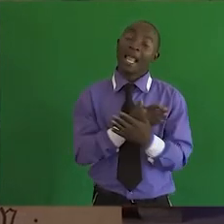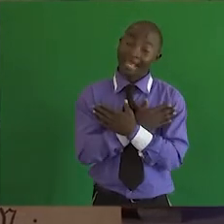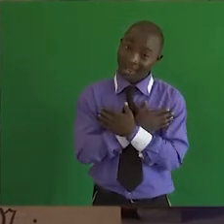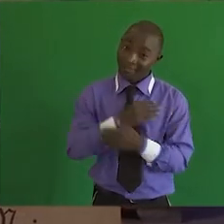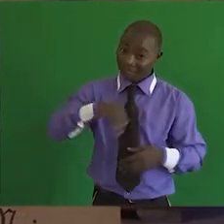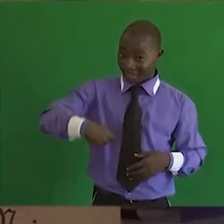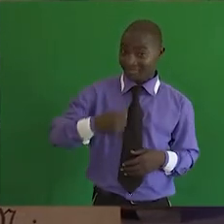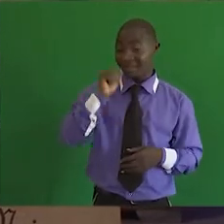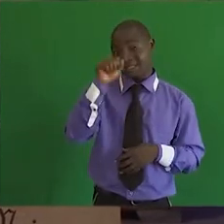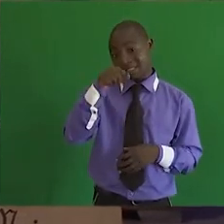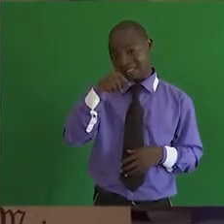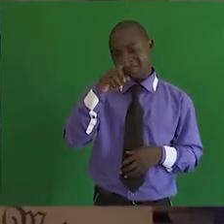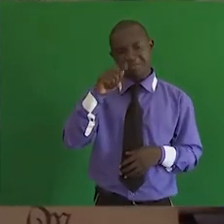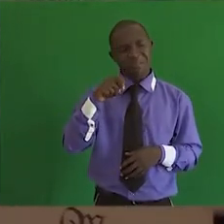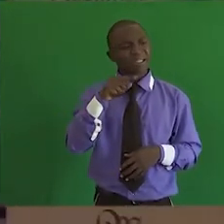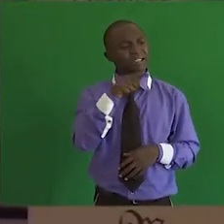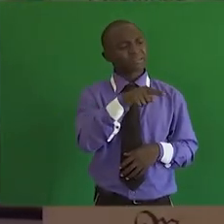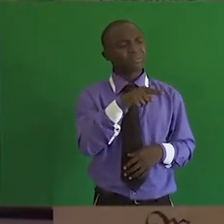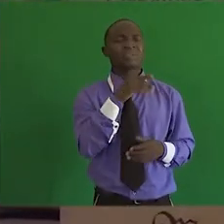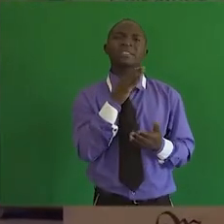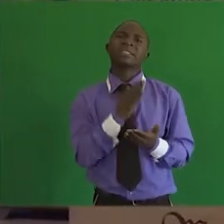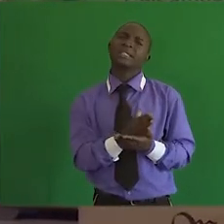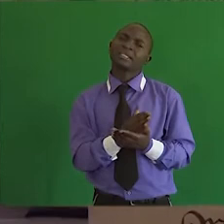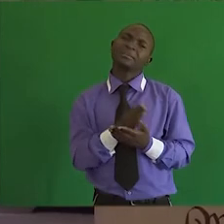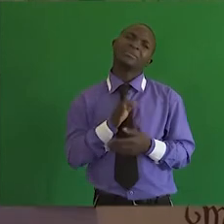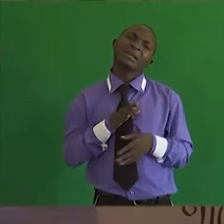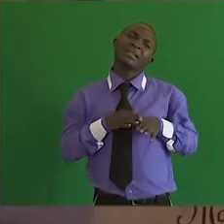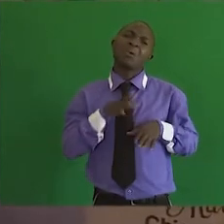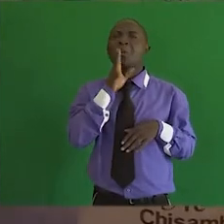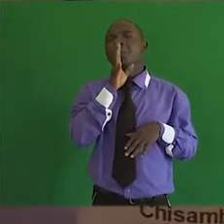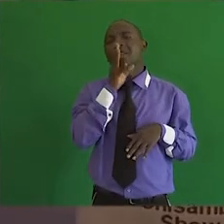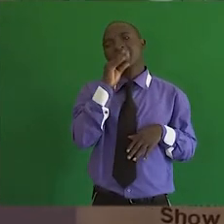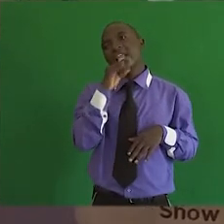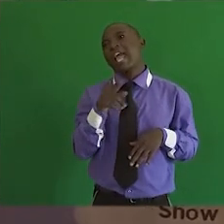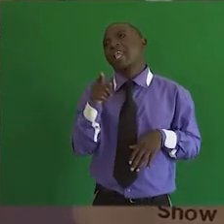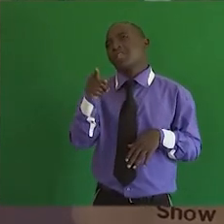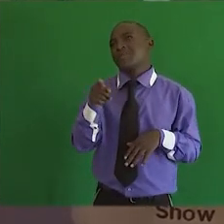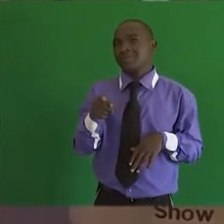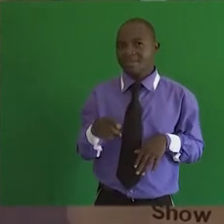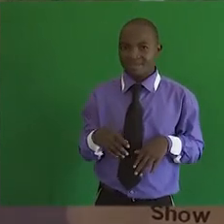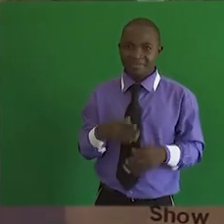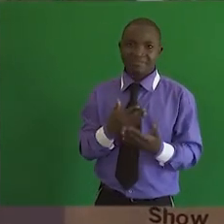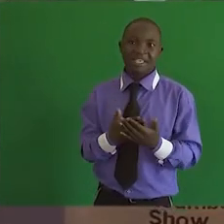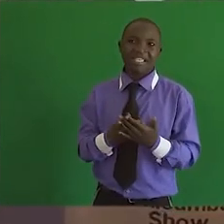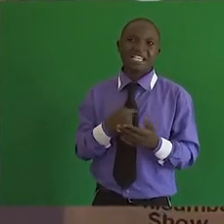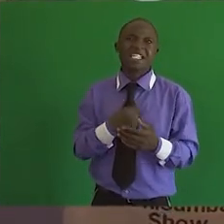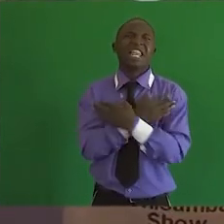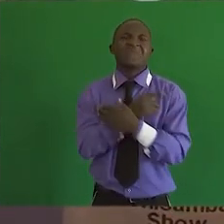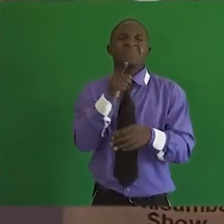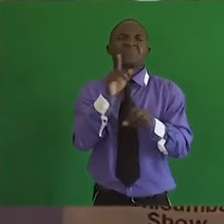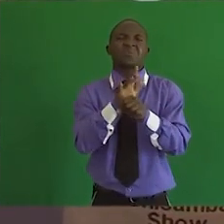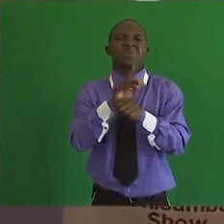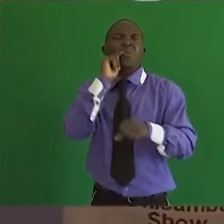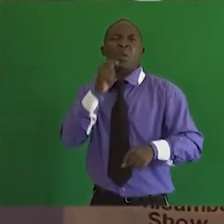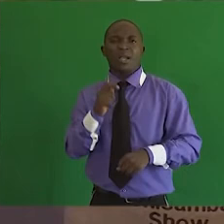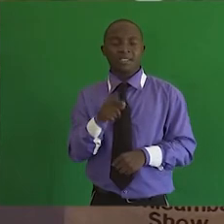munozviziva kune zvimwe zvekutoti izvizvi mukadzi waMavis mukadzi waJohn hadisi ibvai mati vakukuziva zvino kana uri